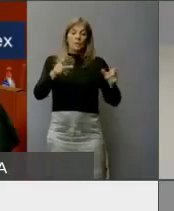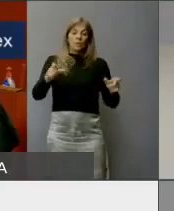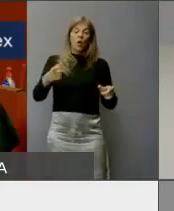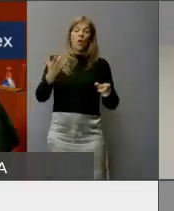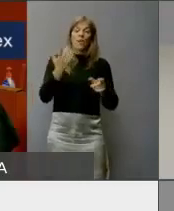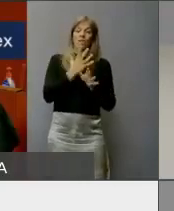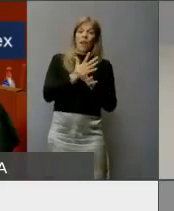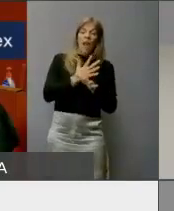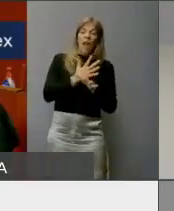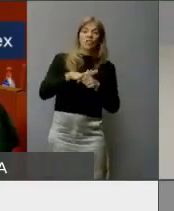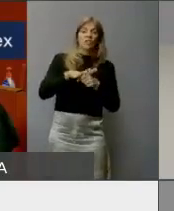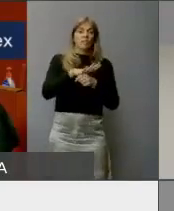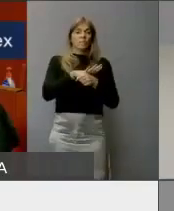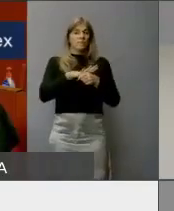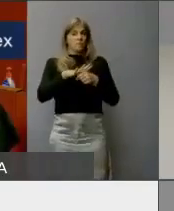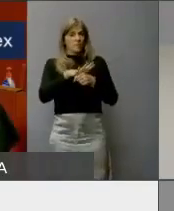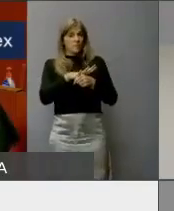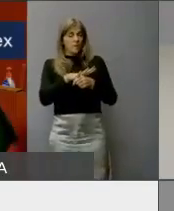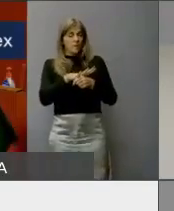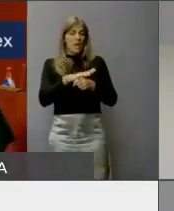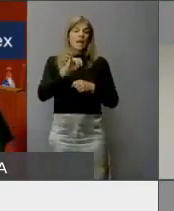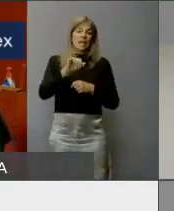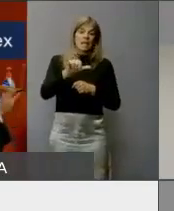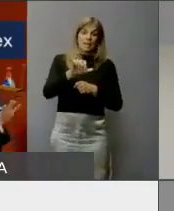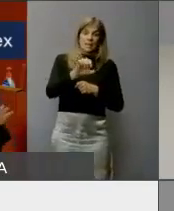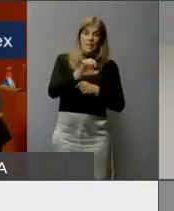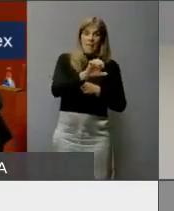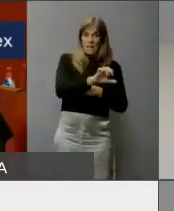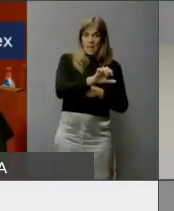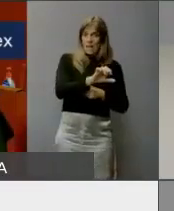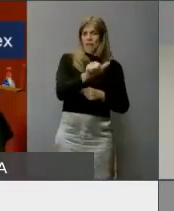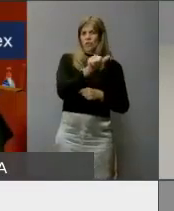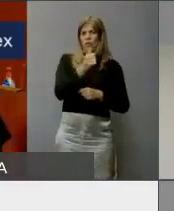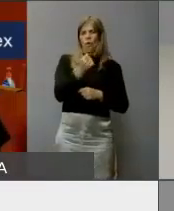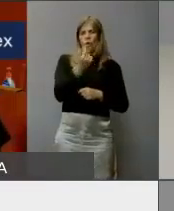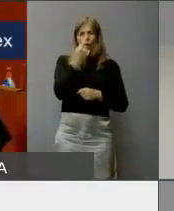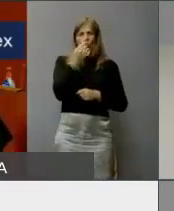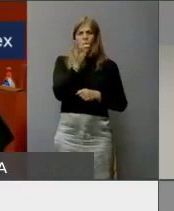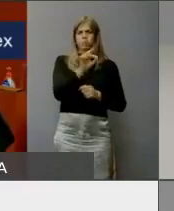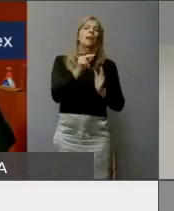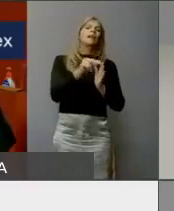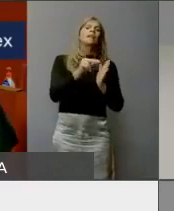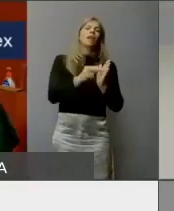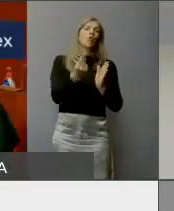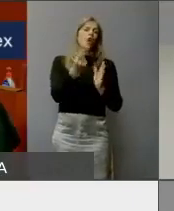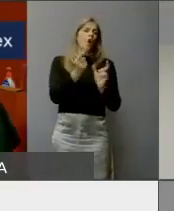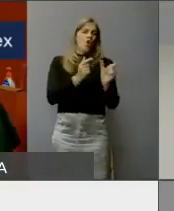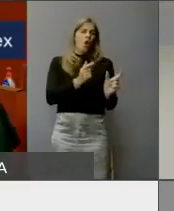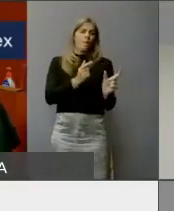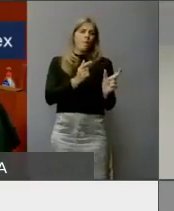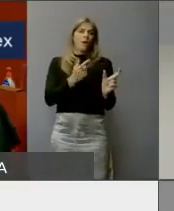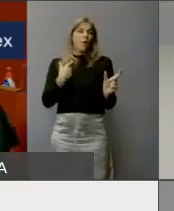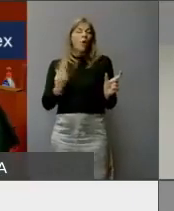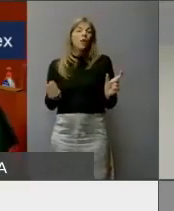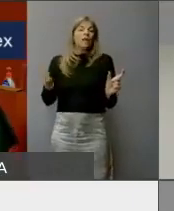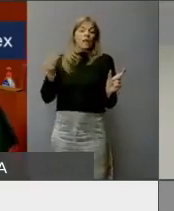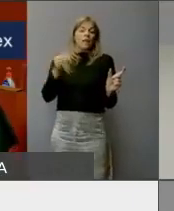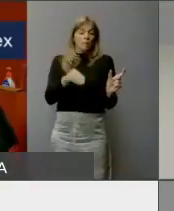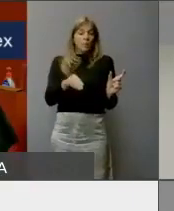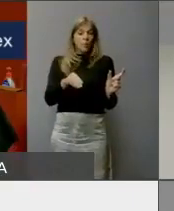nuclei familiari accanto alle zecche un coefficiente solo indicatore solo a livello economico si introducono ulteriori